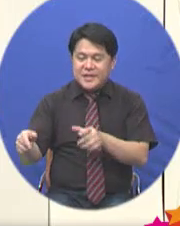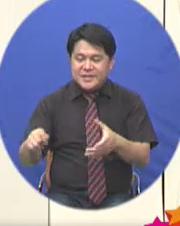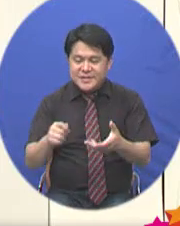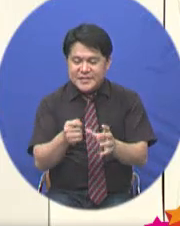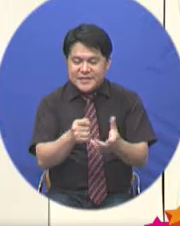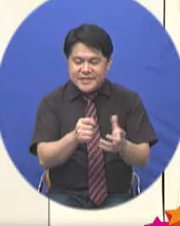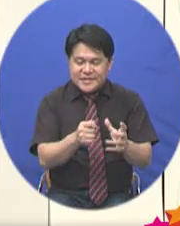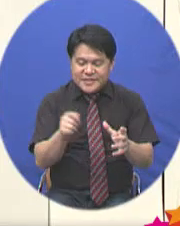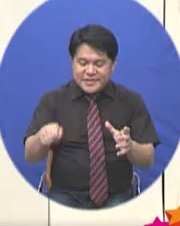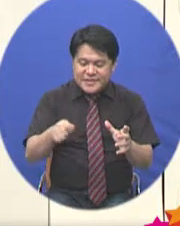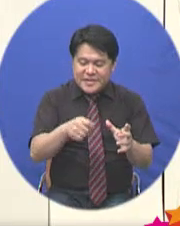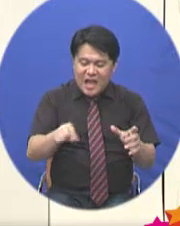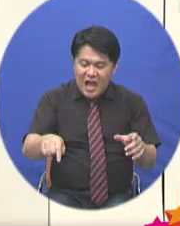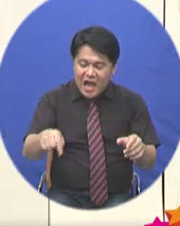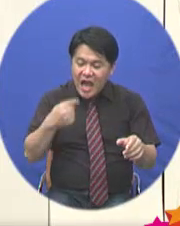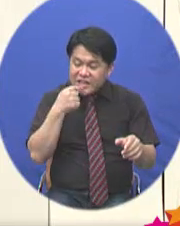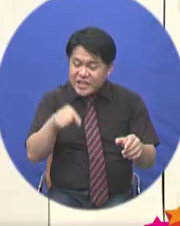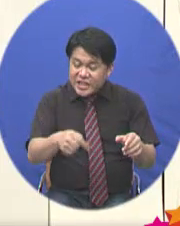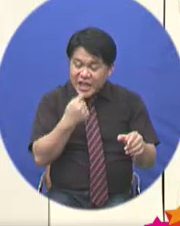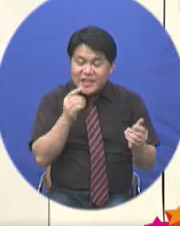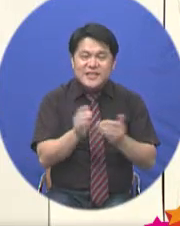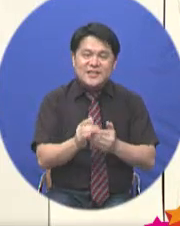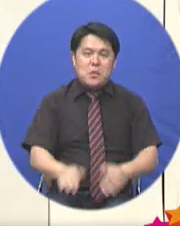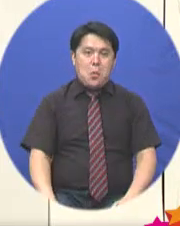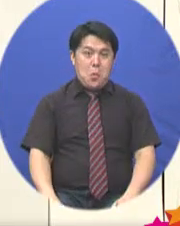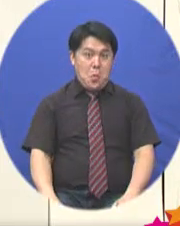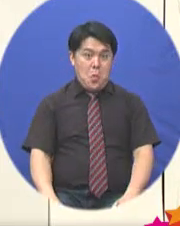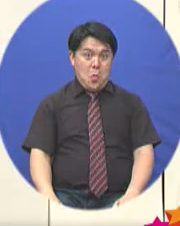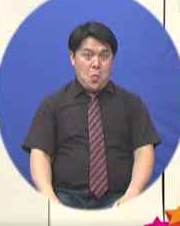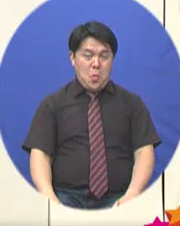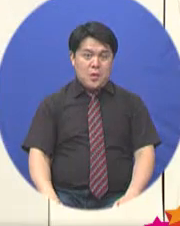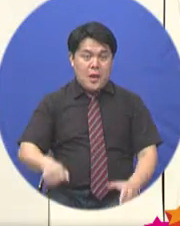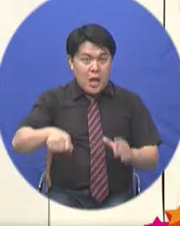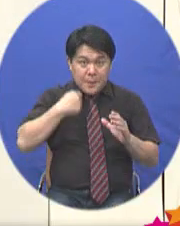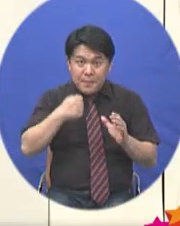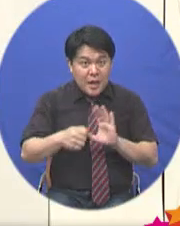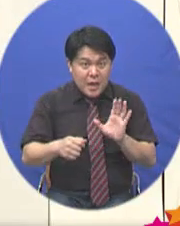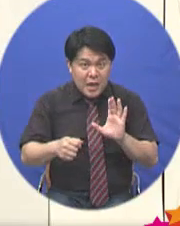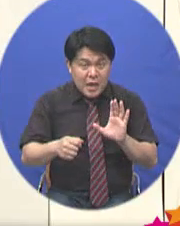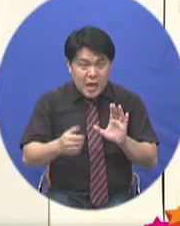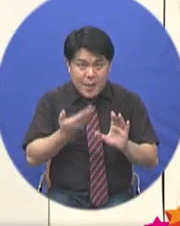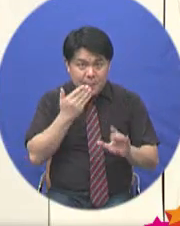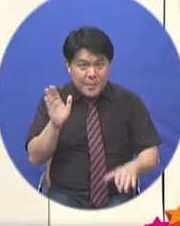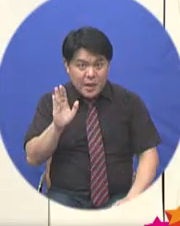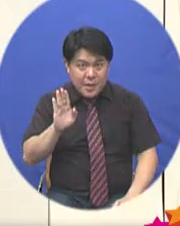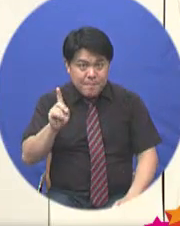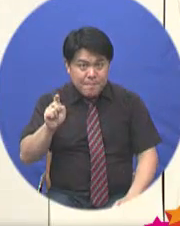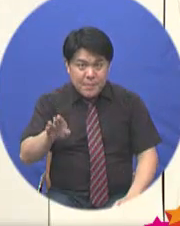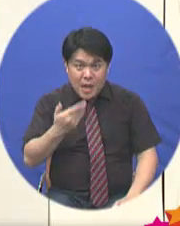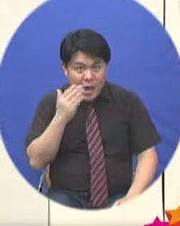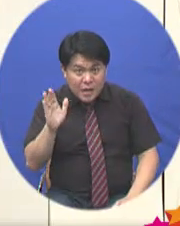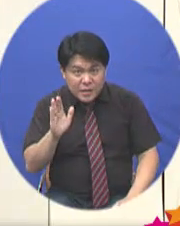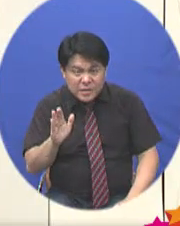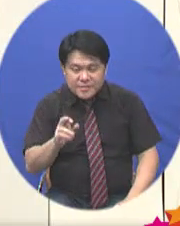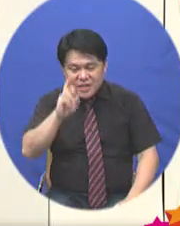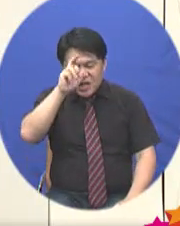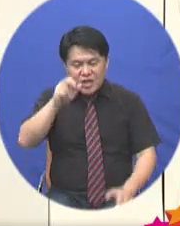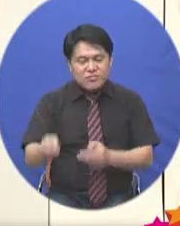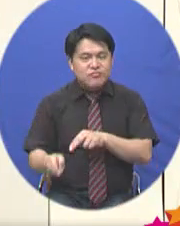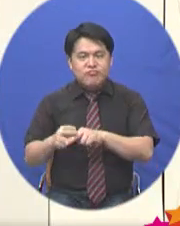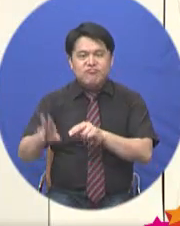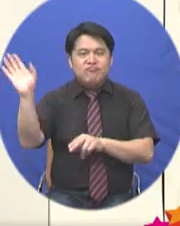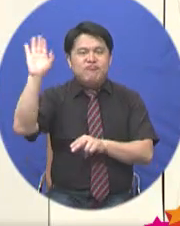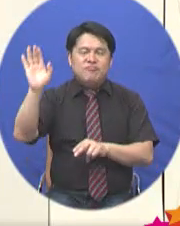과일 드셨어요. 건강하시게 네. 식사를 네. 하시네요. 네. 어떻게 식사는 안 하시고? 예, 점심은 안 했어요.